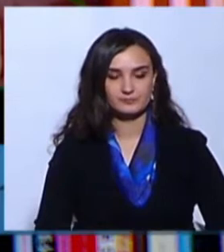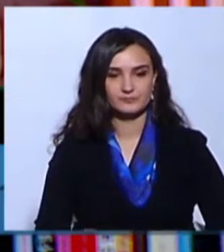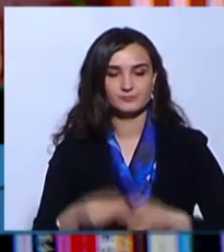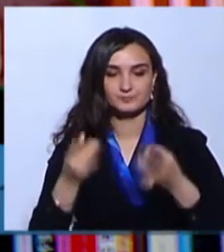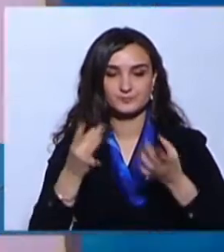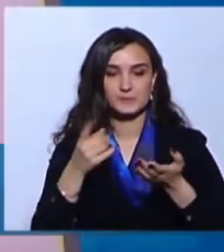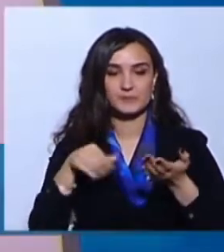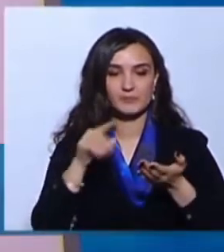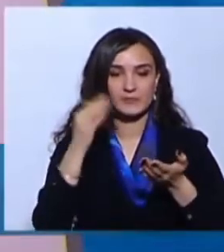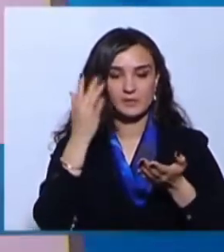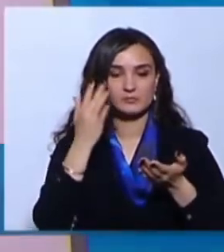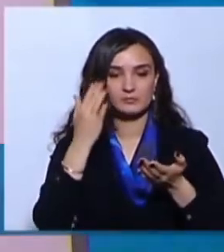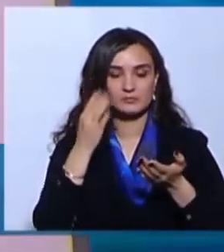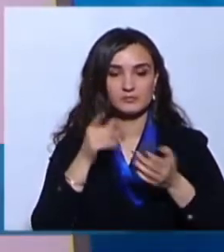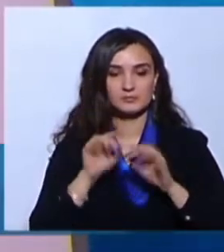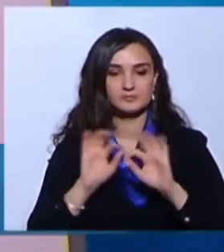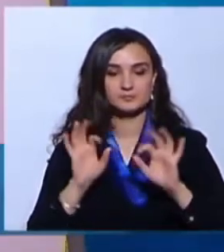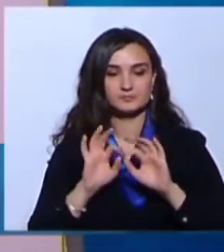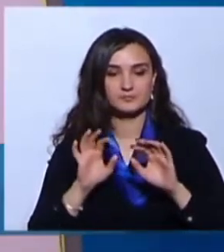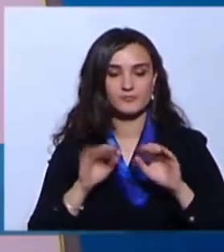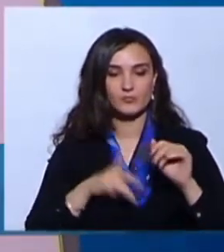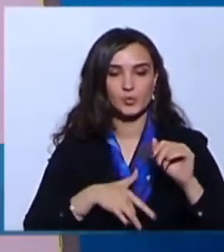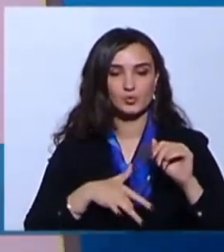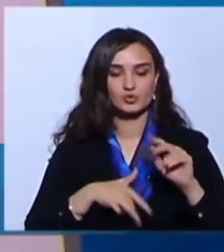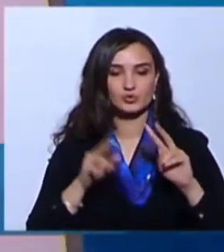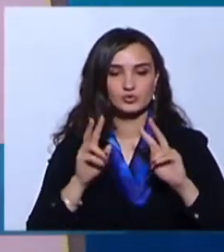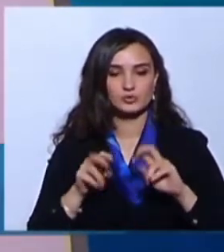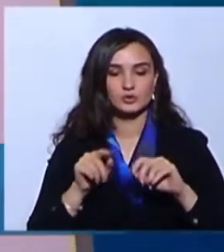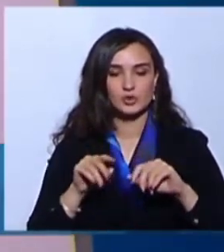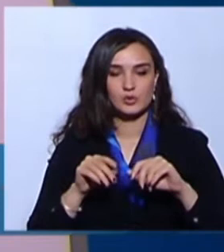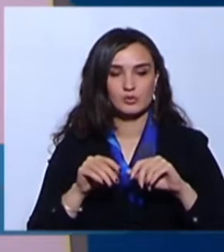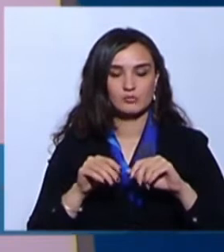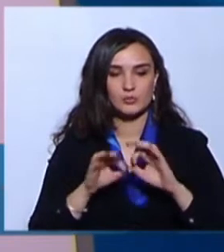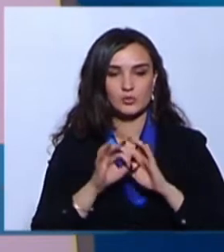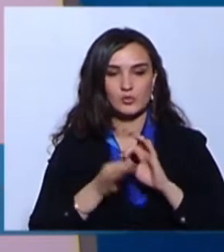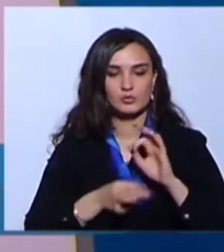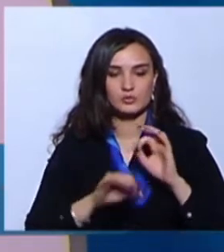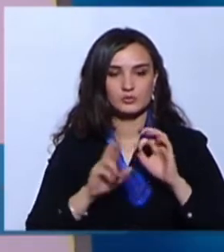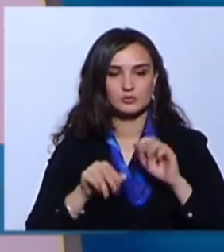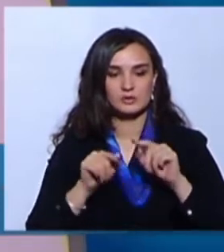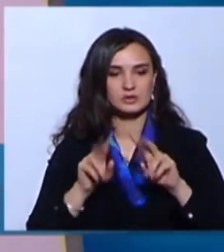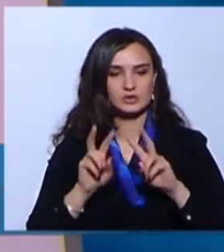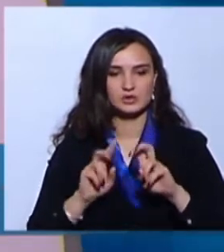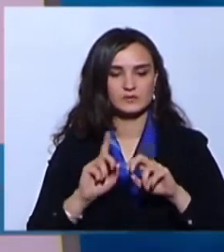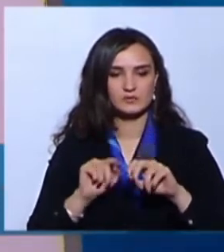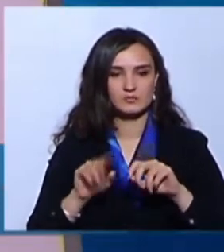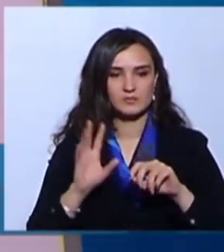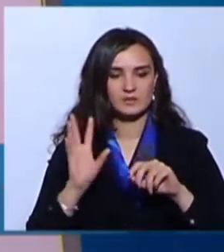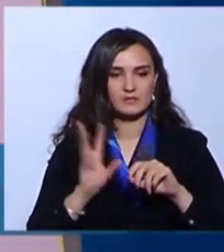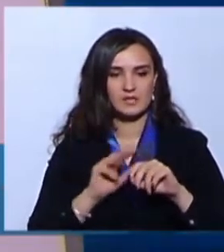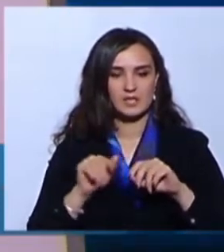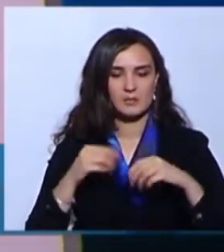რომ წარმოიდგინოთ, მან ახსნა კუჭნაწლავის ტრაქტის ლორწოვანი და ლორწოვანი იგულისხმება აი ყველა